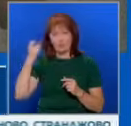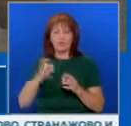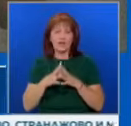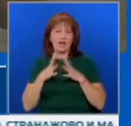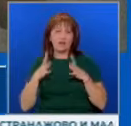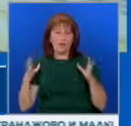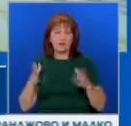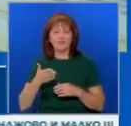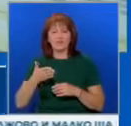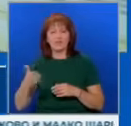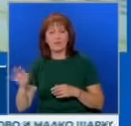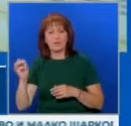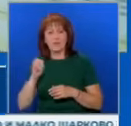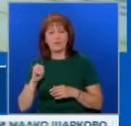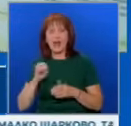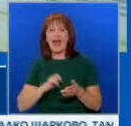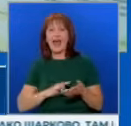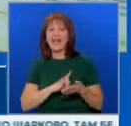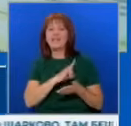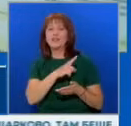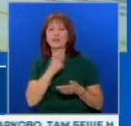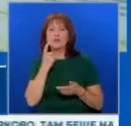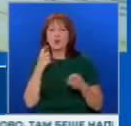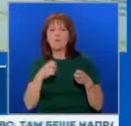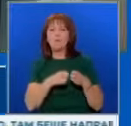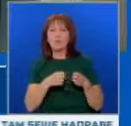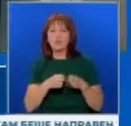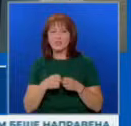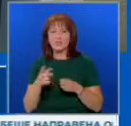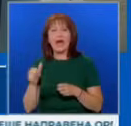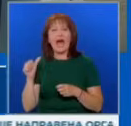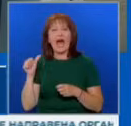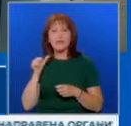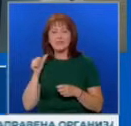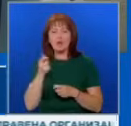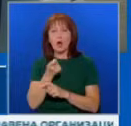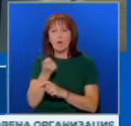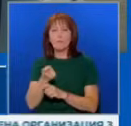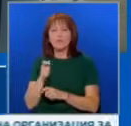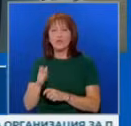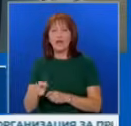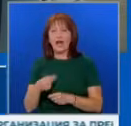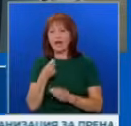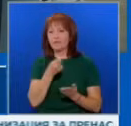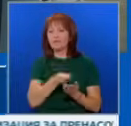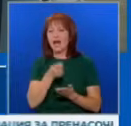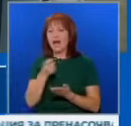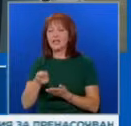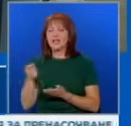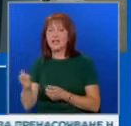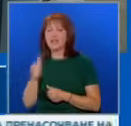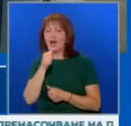в Западна Европа. Днес по летищата в Брюксел и в Амстердам пожарникари раздаваха вода